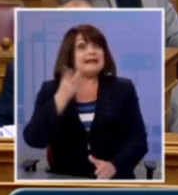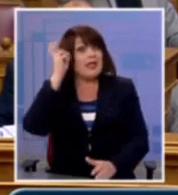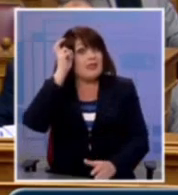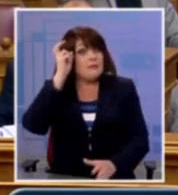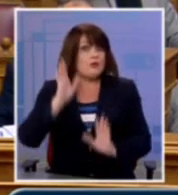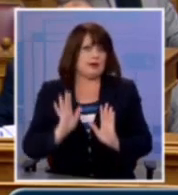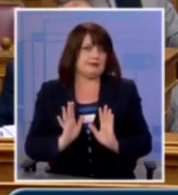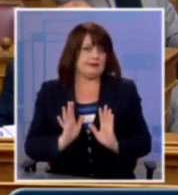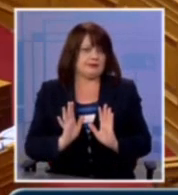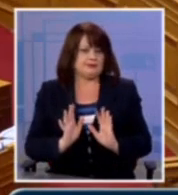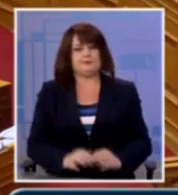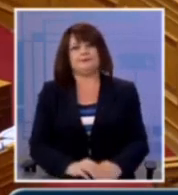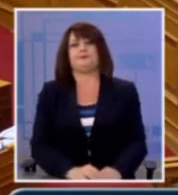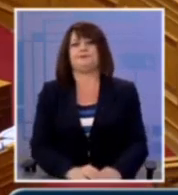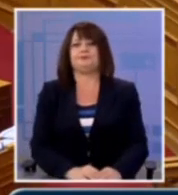θυμόμαστε.